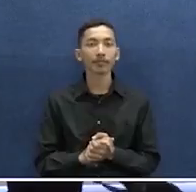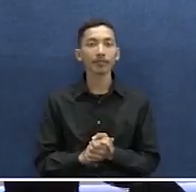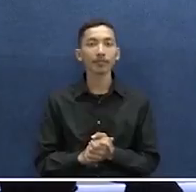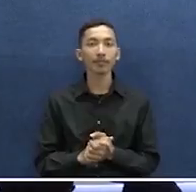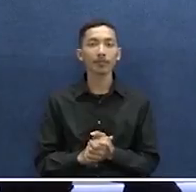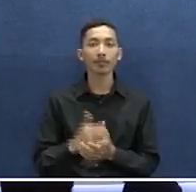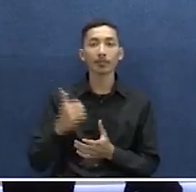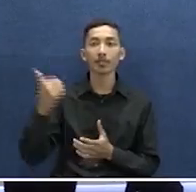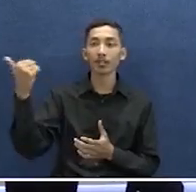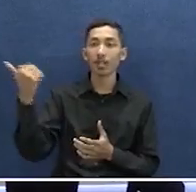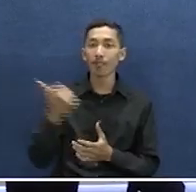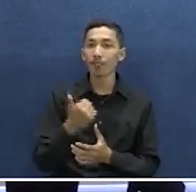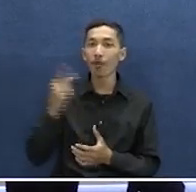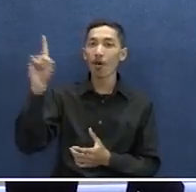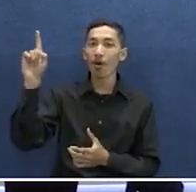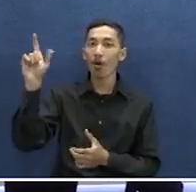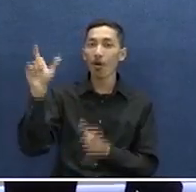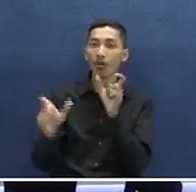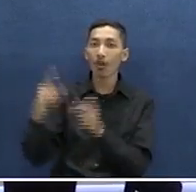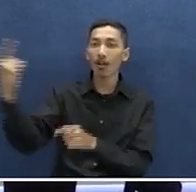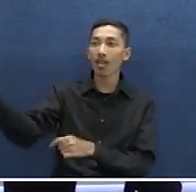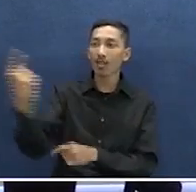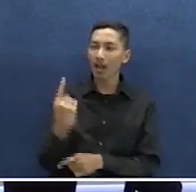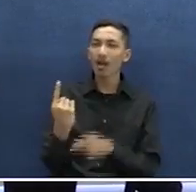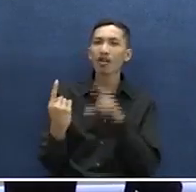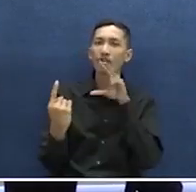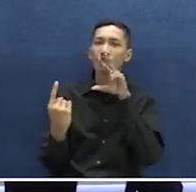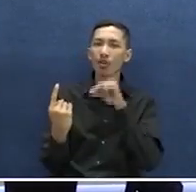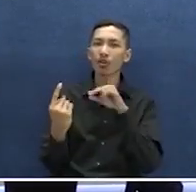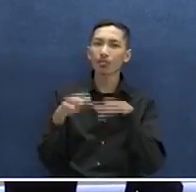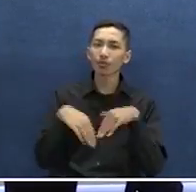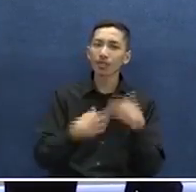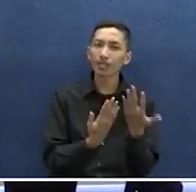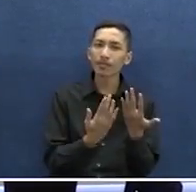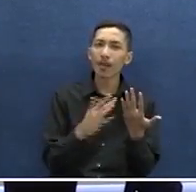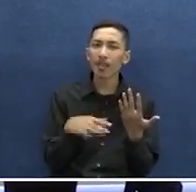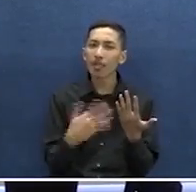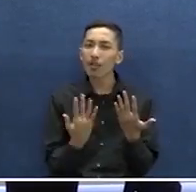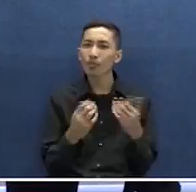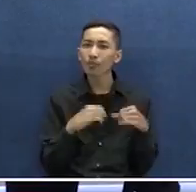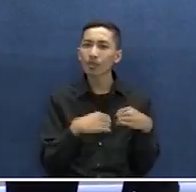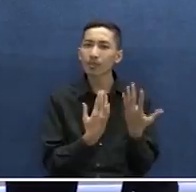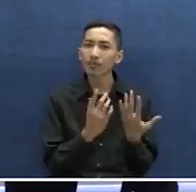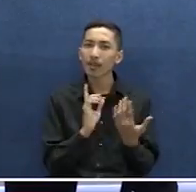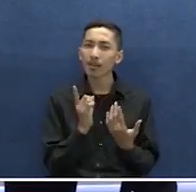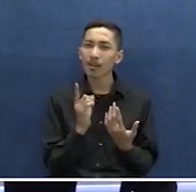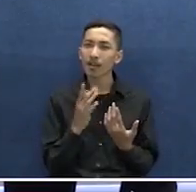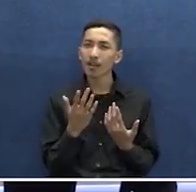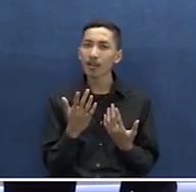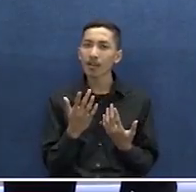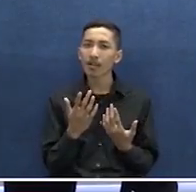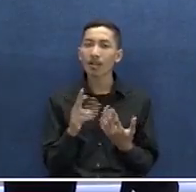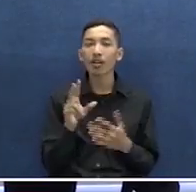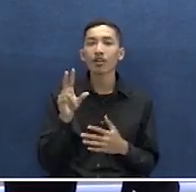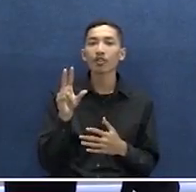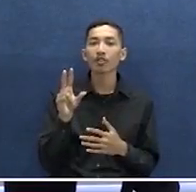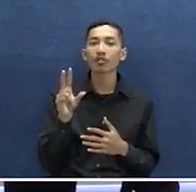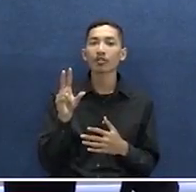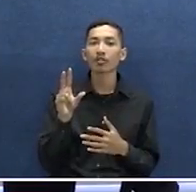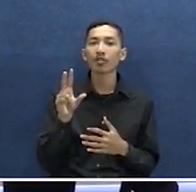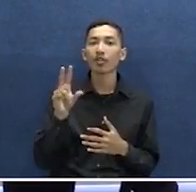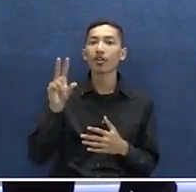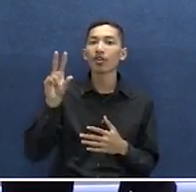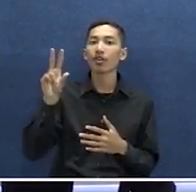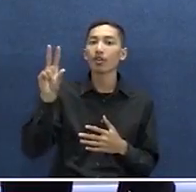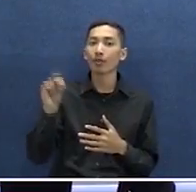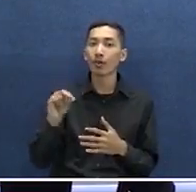itu non muslim muslim banyak juga hampir sama presentasinya konsula.com Iron muslim pulang dari situ udah